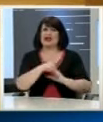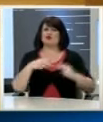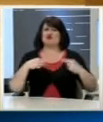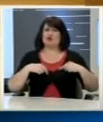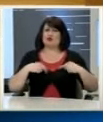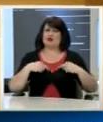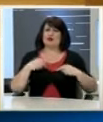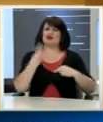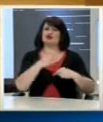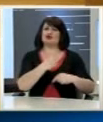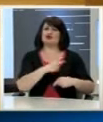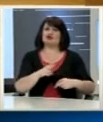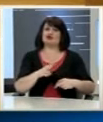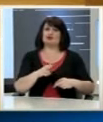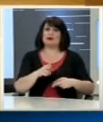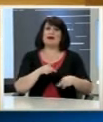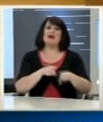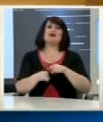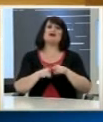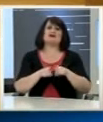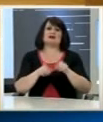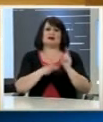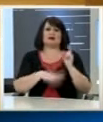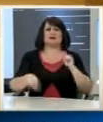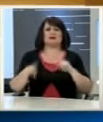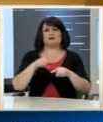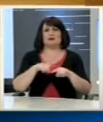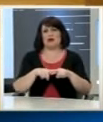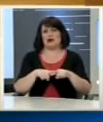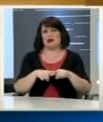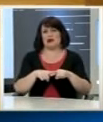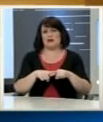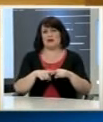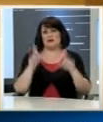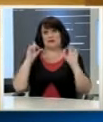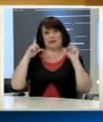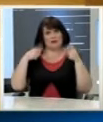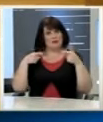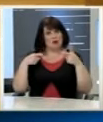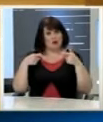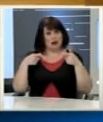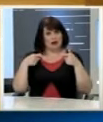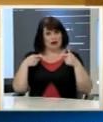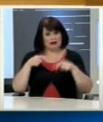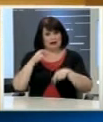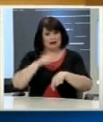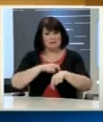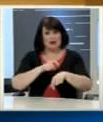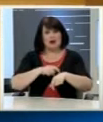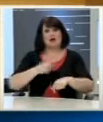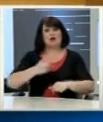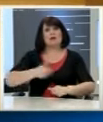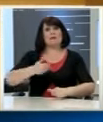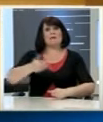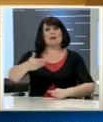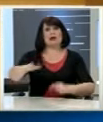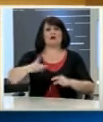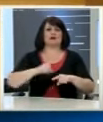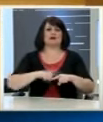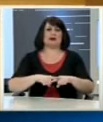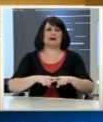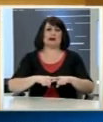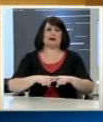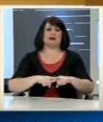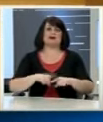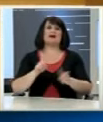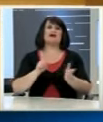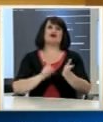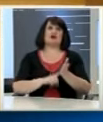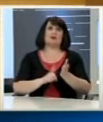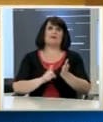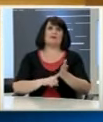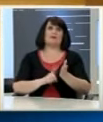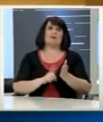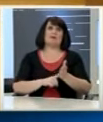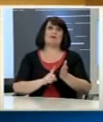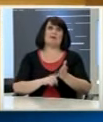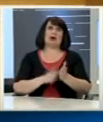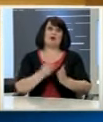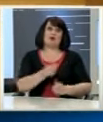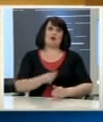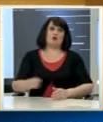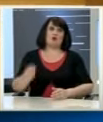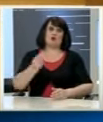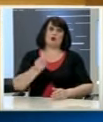σας αφορά ολόκληρη την ελληνική κοινωνία τη δημοκρατία το παρόν και το μέλλον της πατρίδας και αυτό κύριε τσίπρα είναι κάτι που σας